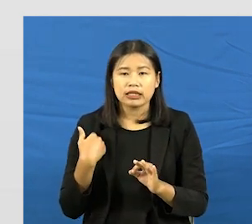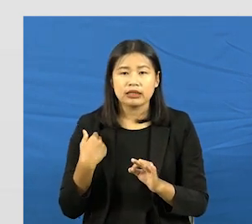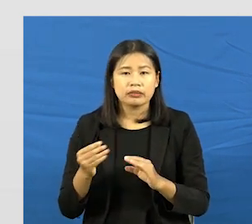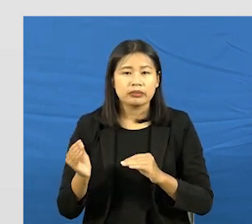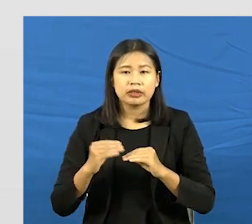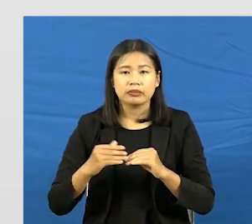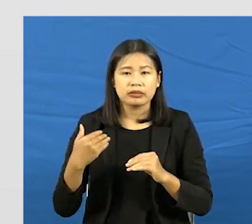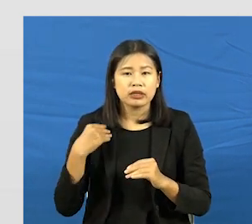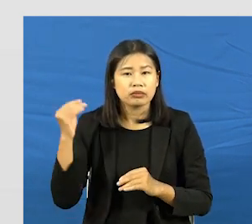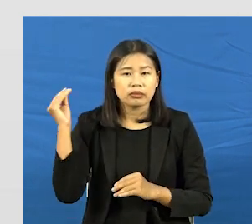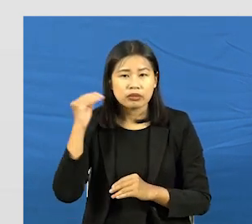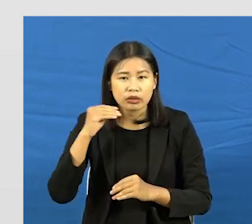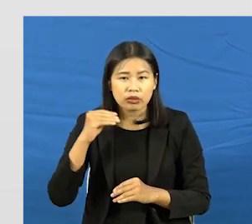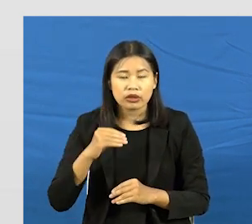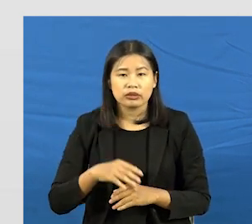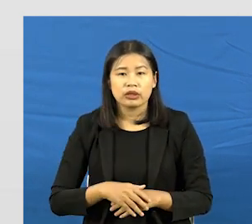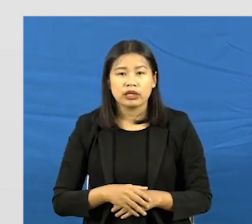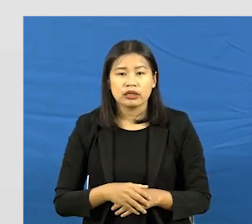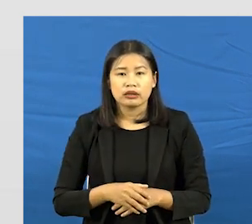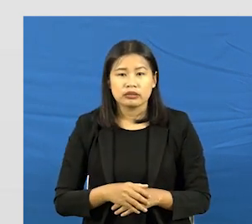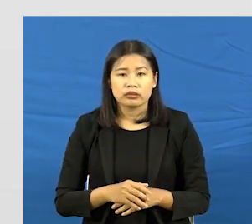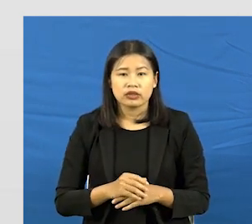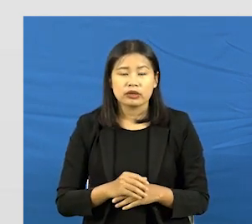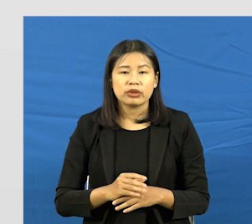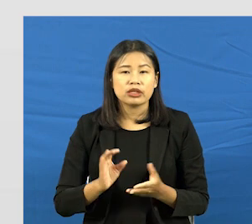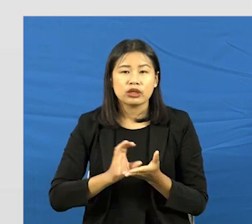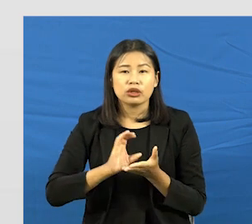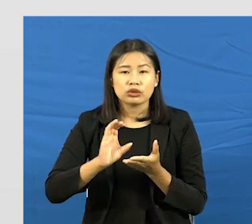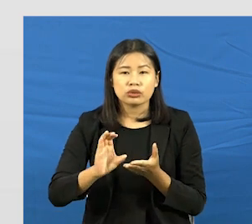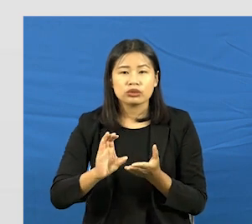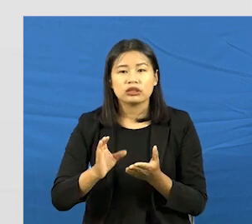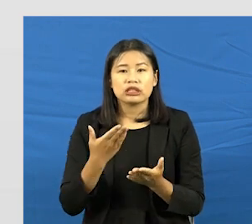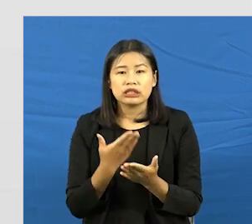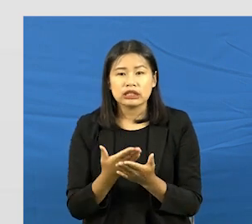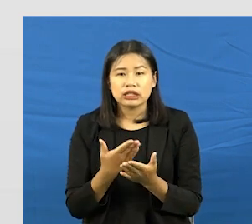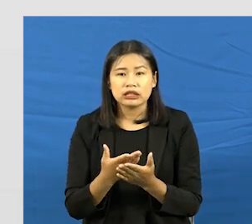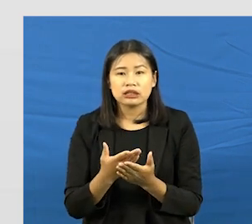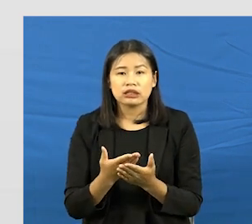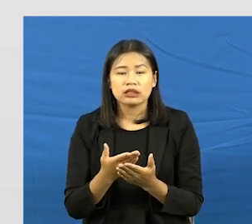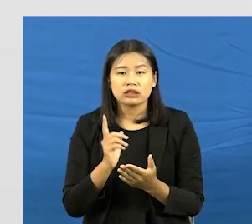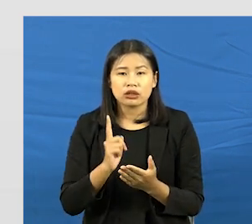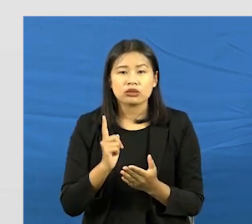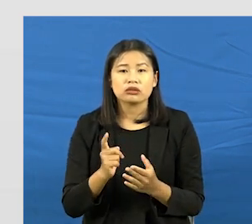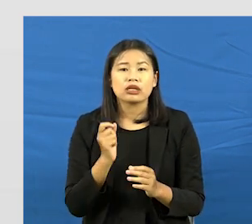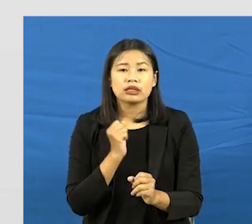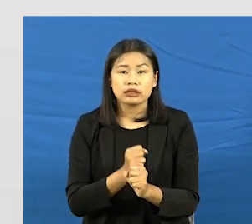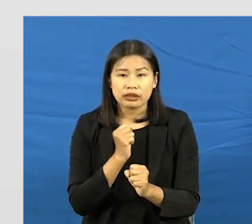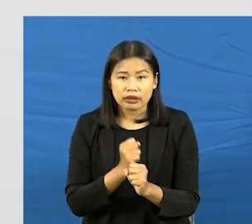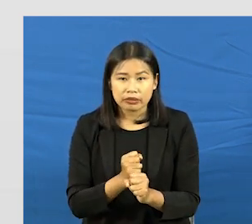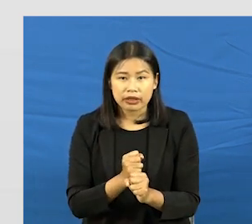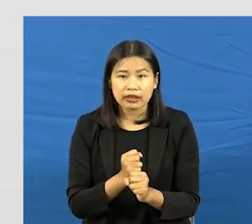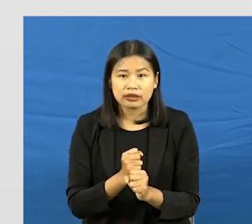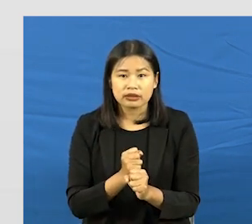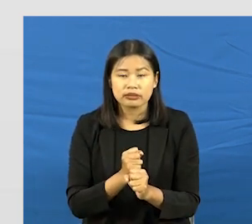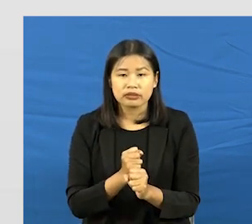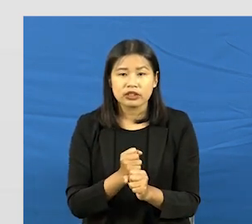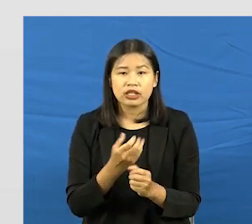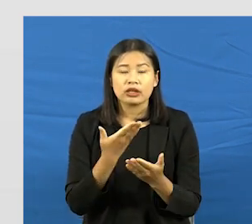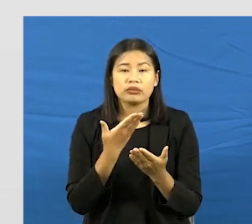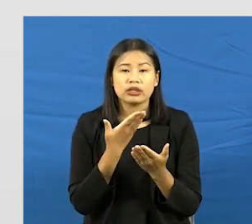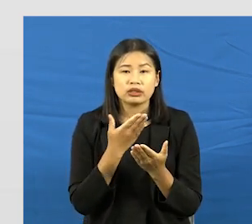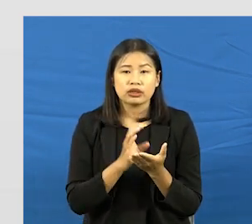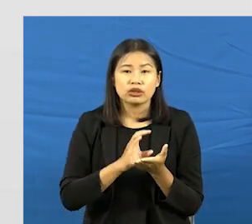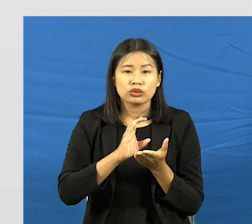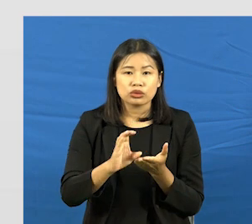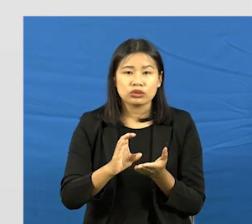ราชภัฏเสริมโอกาสนะฮะราชภัฏเสริมโอกาสนี้จะเป็นทุนจ้างงานนะก็คือให้นักศึกษาได้ใช้เวล